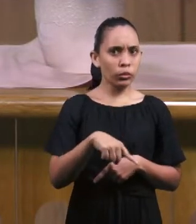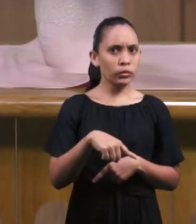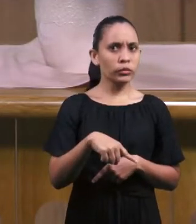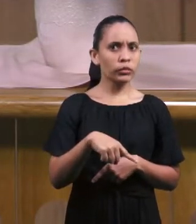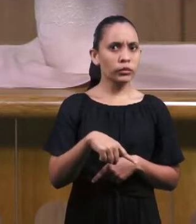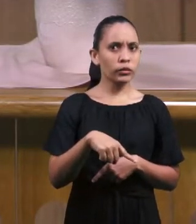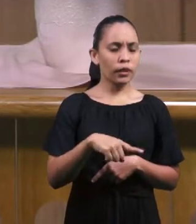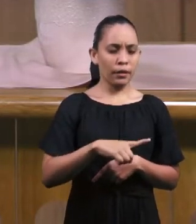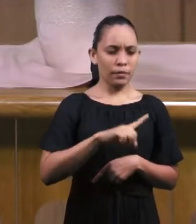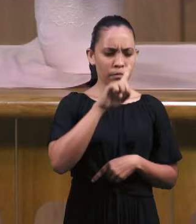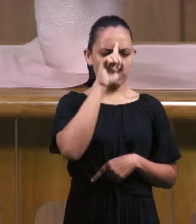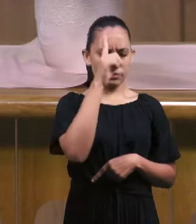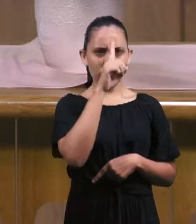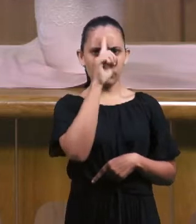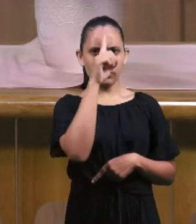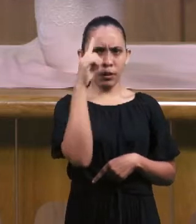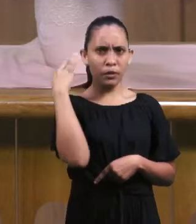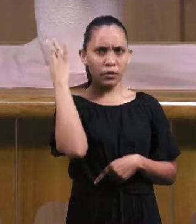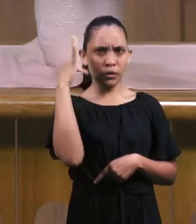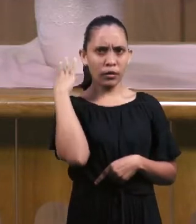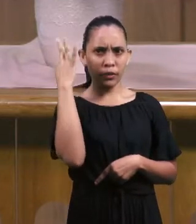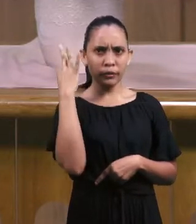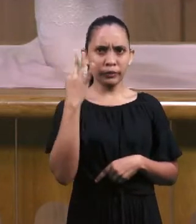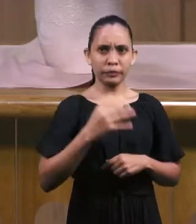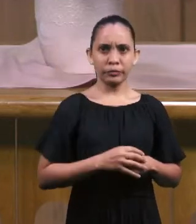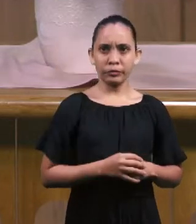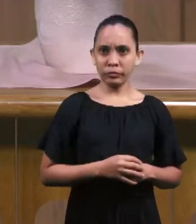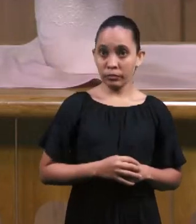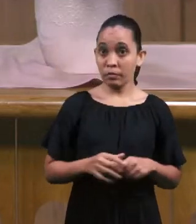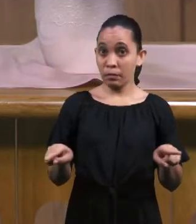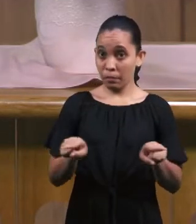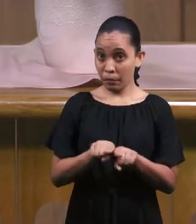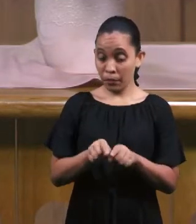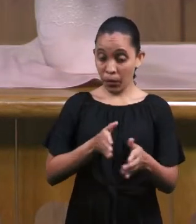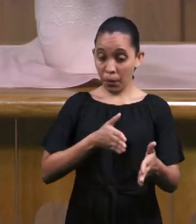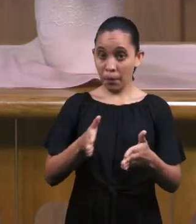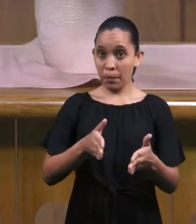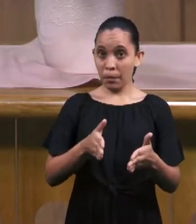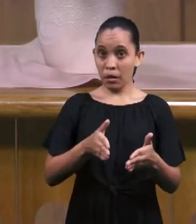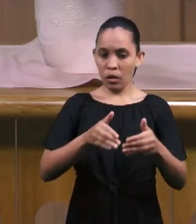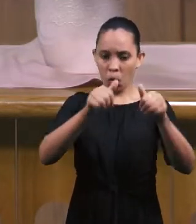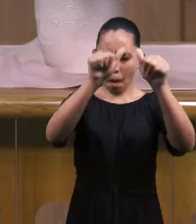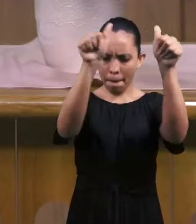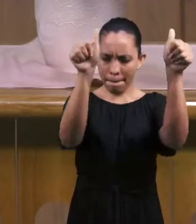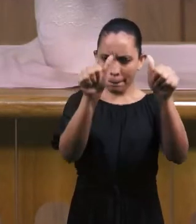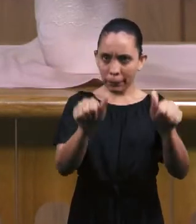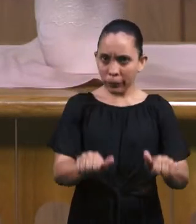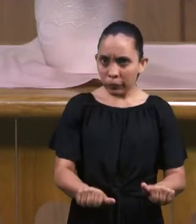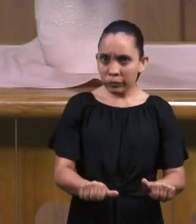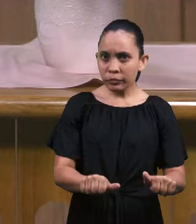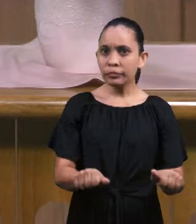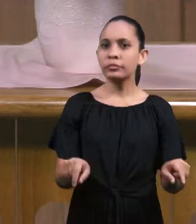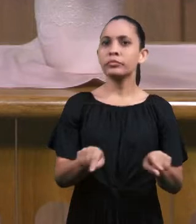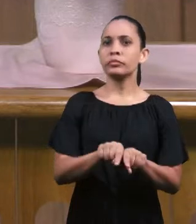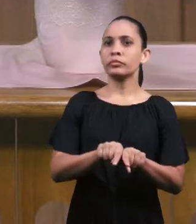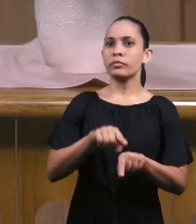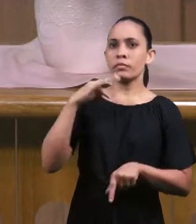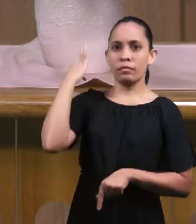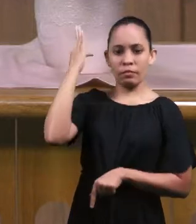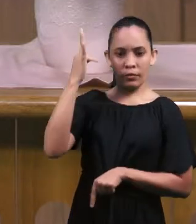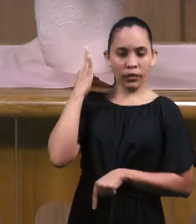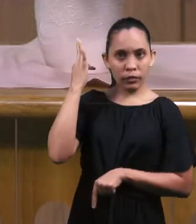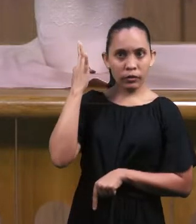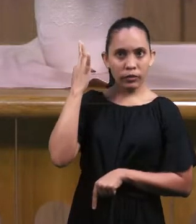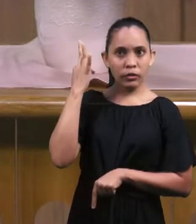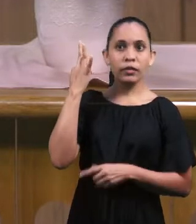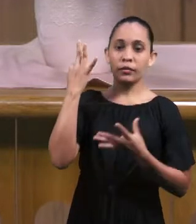étaient autour, le paganisme se définissait, les philosophes se définissaient philosophes. Comment? Donc, vous